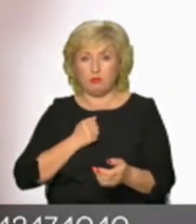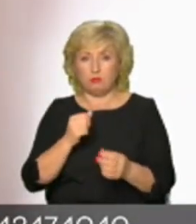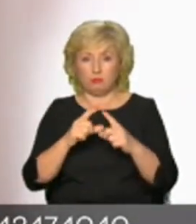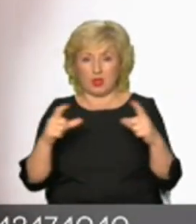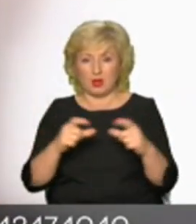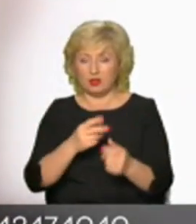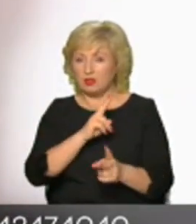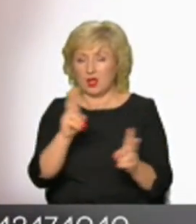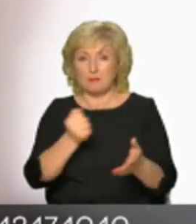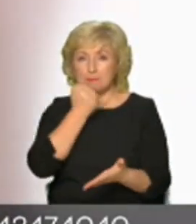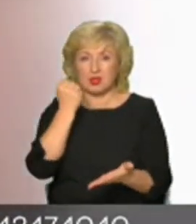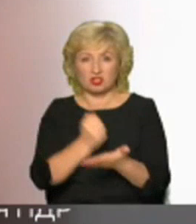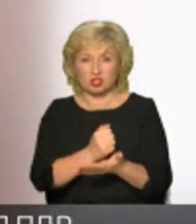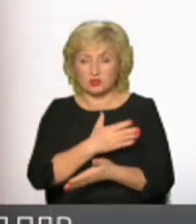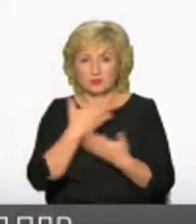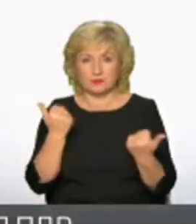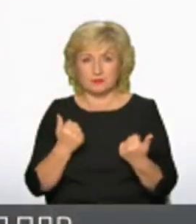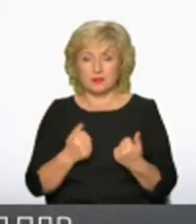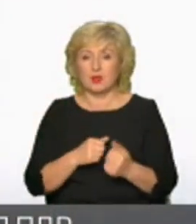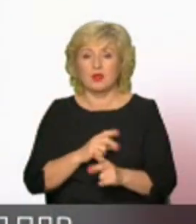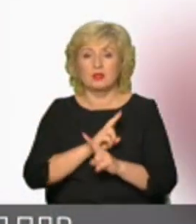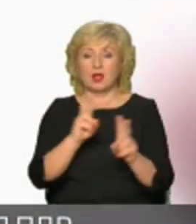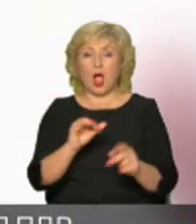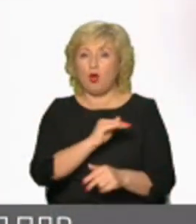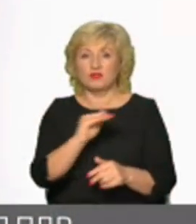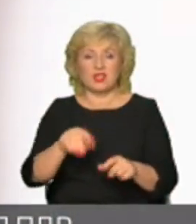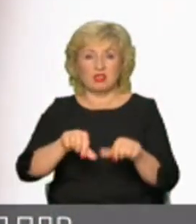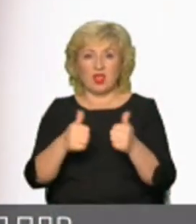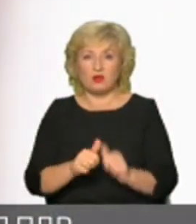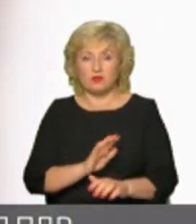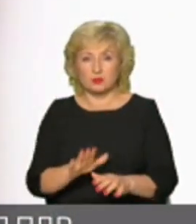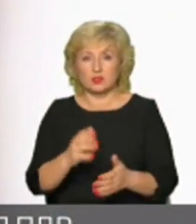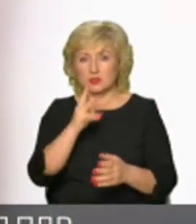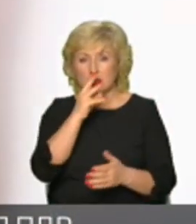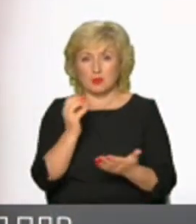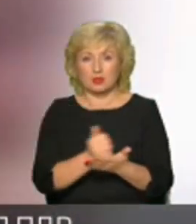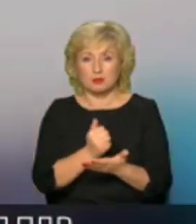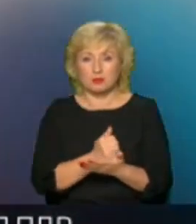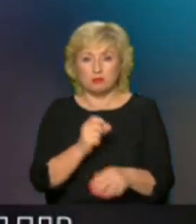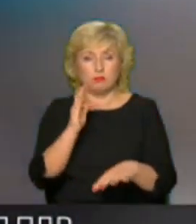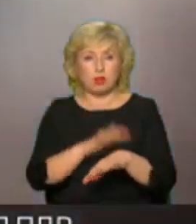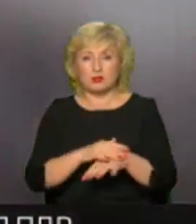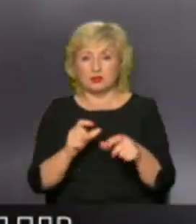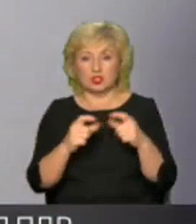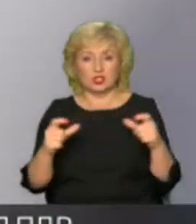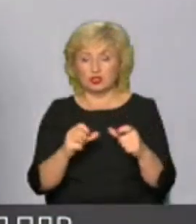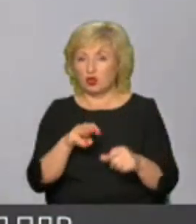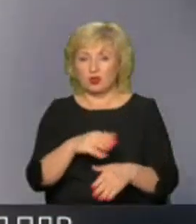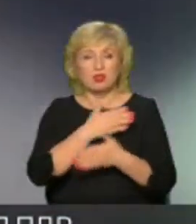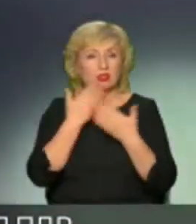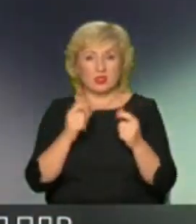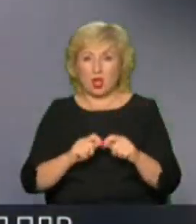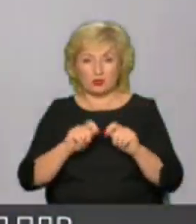никаких печатей. Никак официально не оформлено. Заработная плата банковских карт, счетов не открыты,